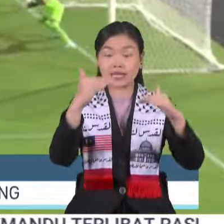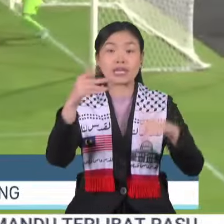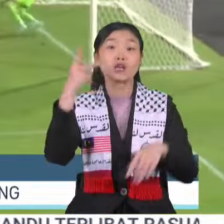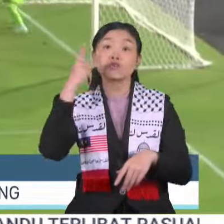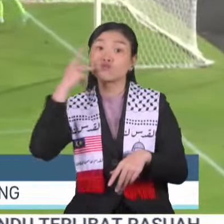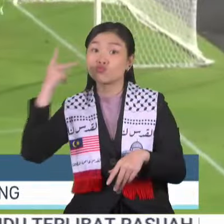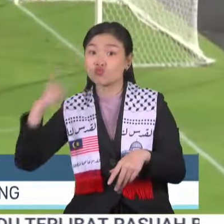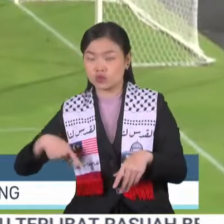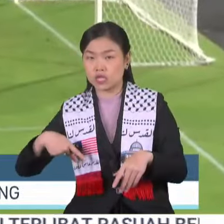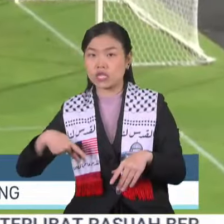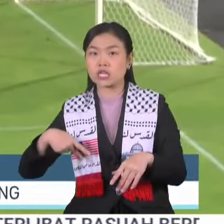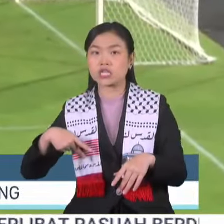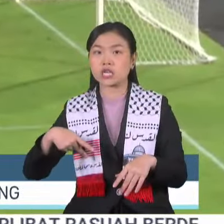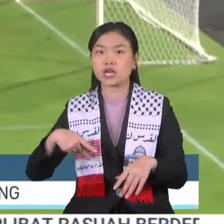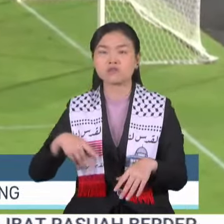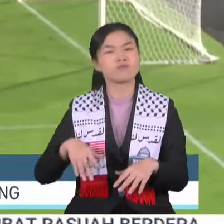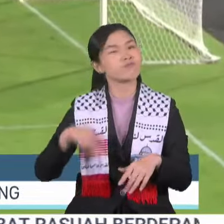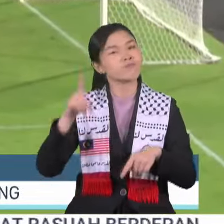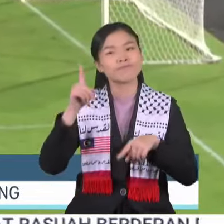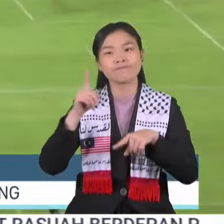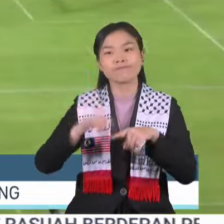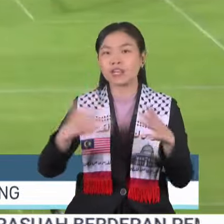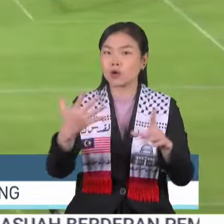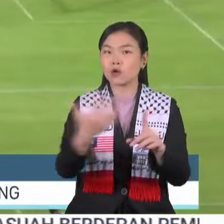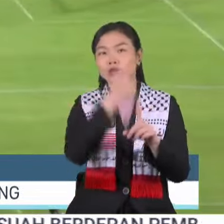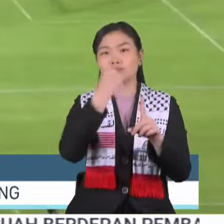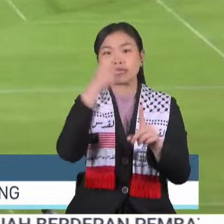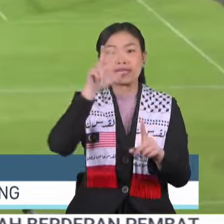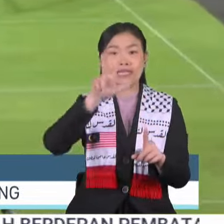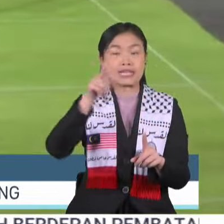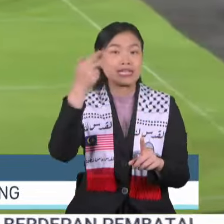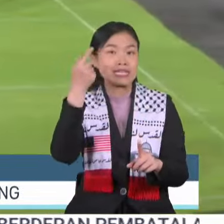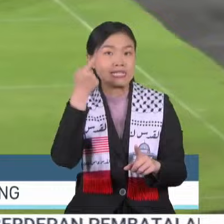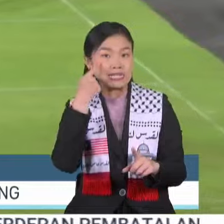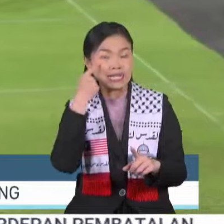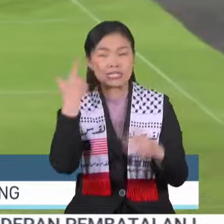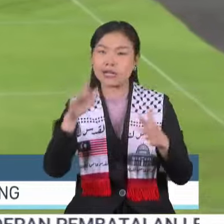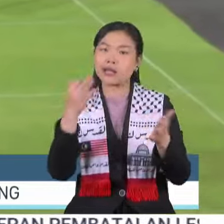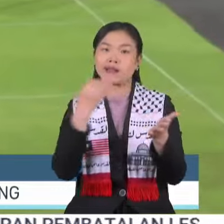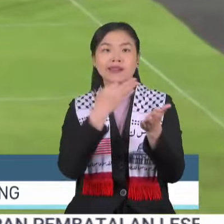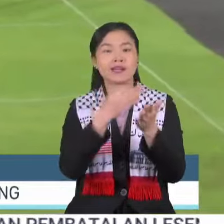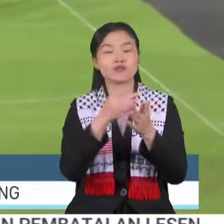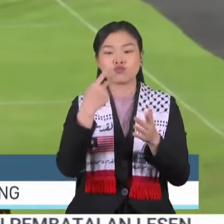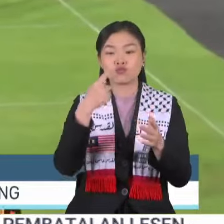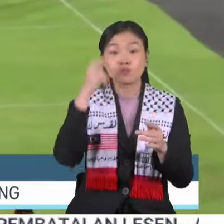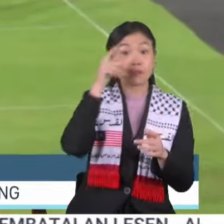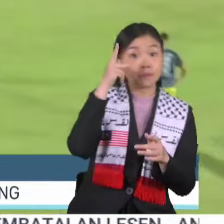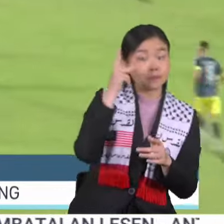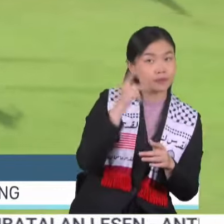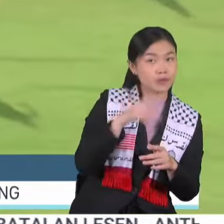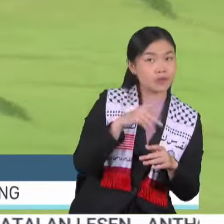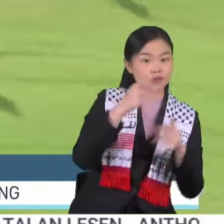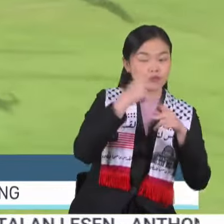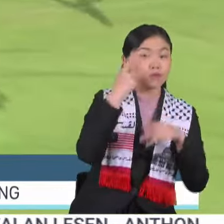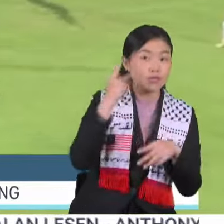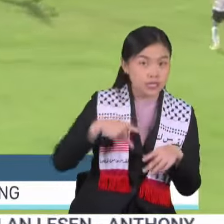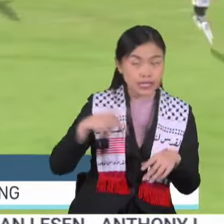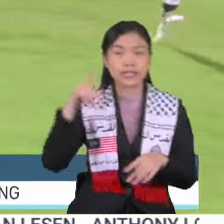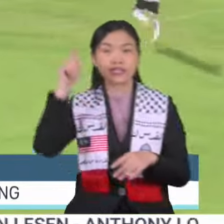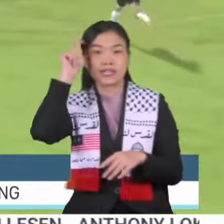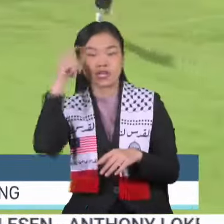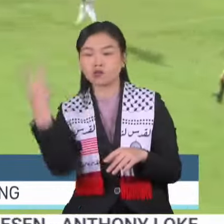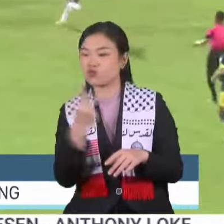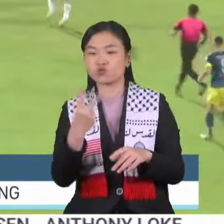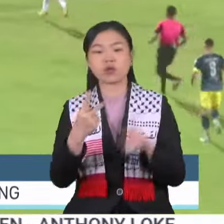Di Kuching, tuan rumah Kuching City menafikan hasrat TFC membawa pulang tiga mata selepas kedua-dua pasukan terikat satu sama. Gol